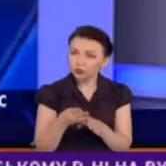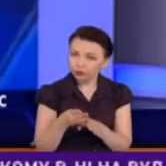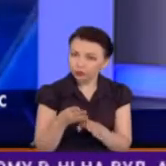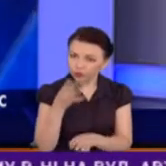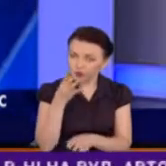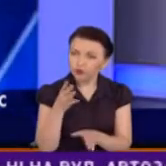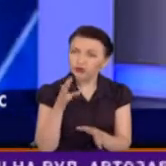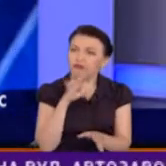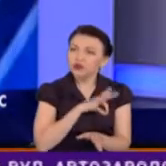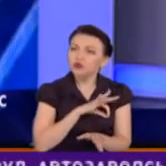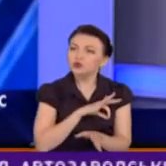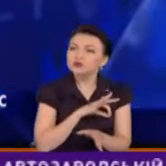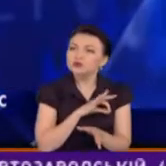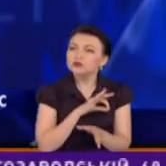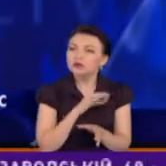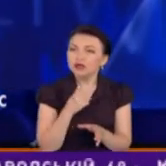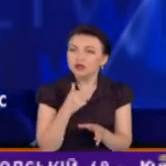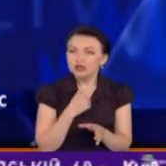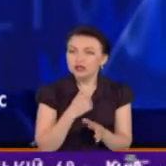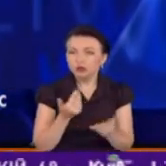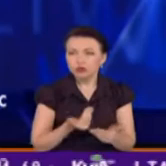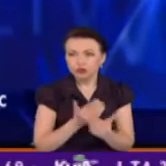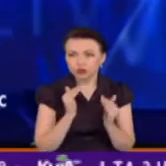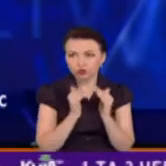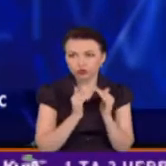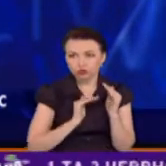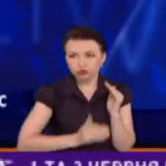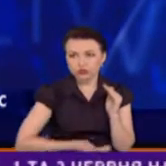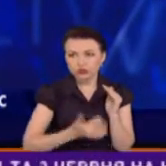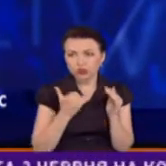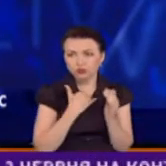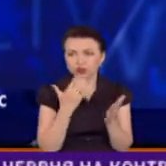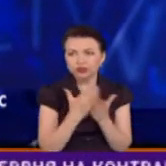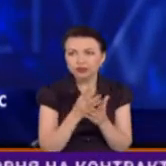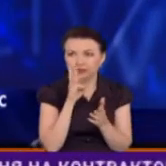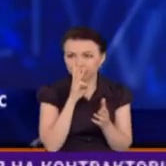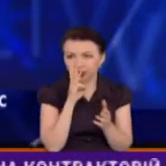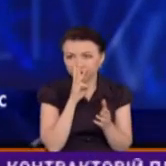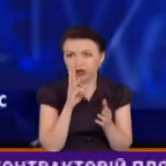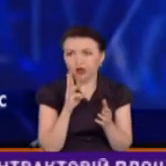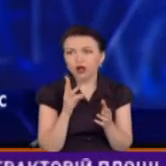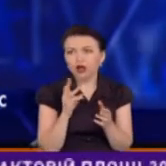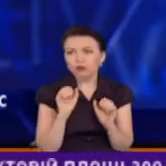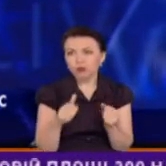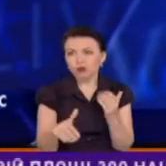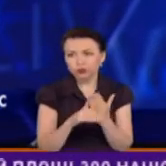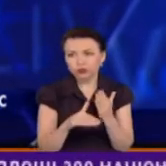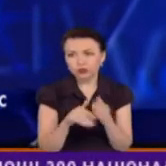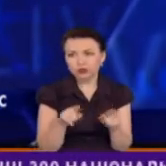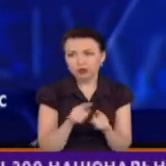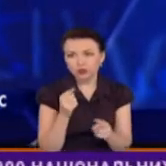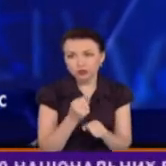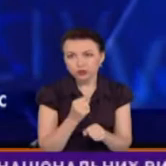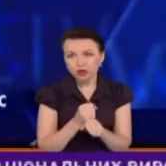енергію? Я проживаю в індивідуальному будинку. Так. І я маю дохід, який мені може допомогти це зробити.